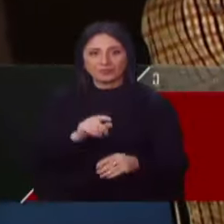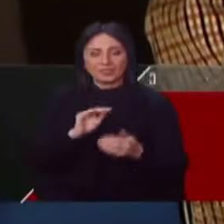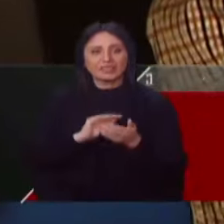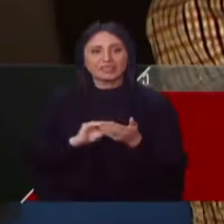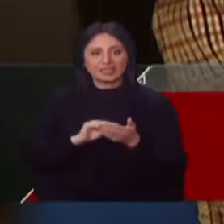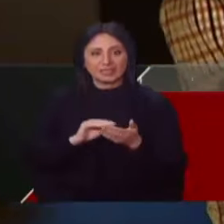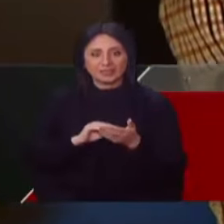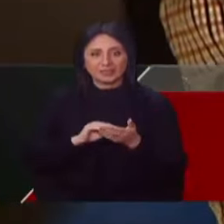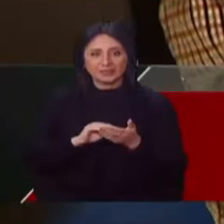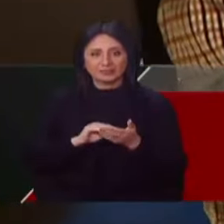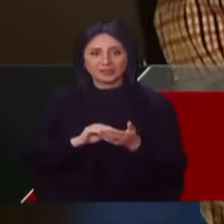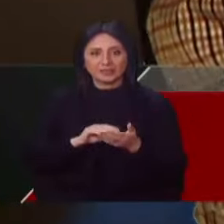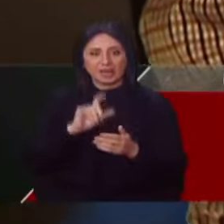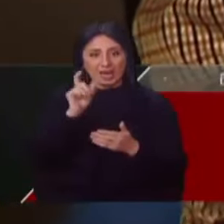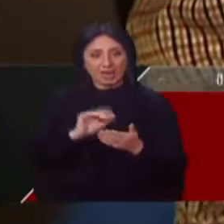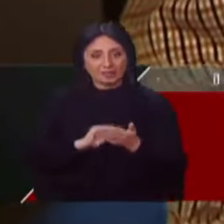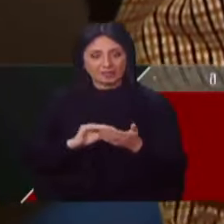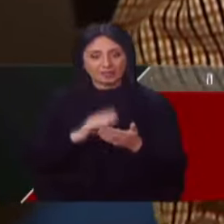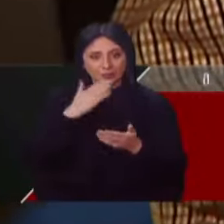zers. Lexeps.